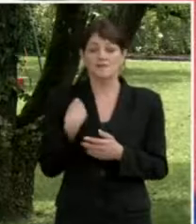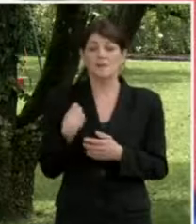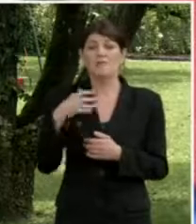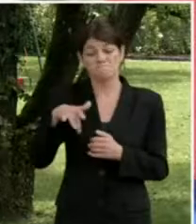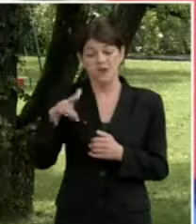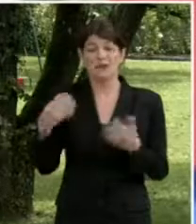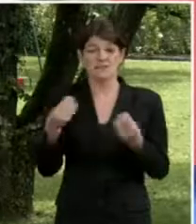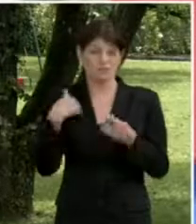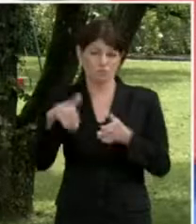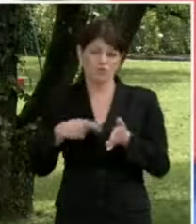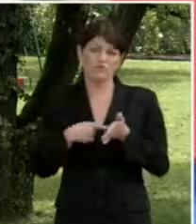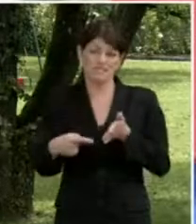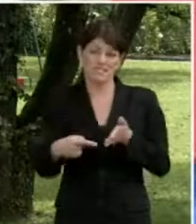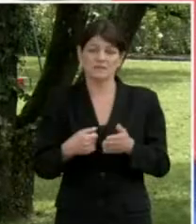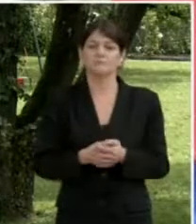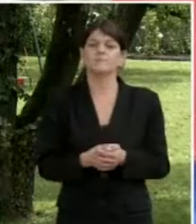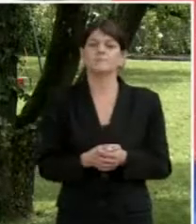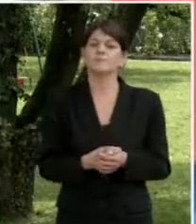einiges verzichten.